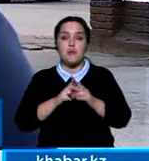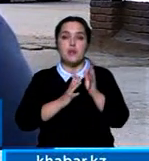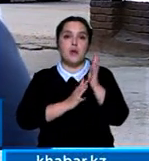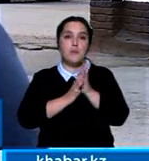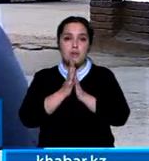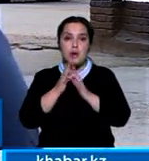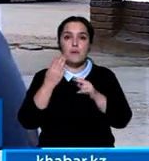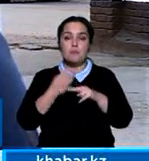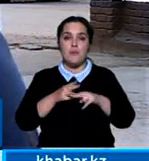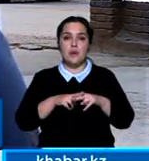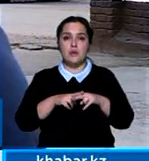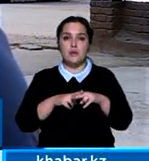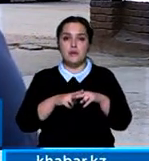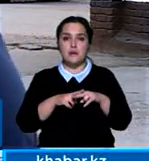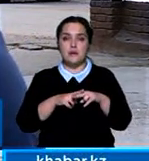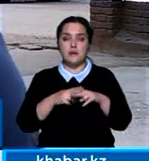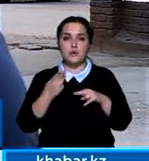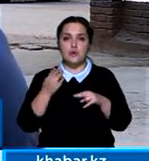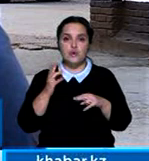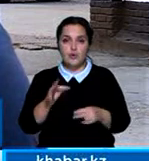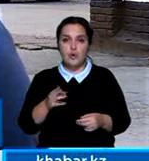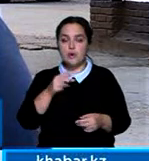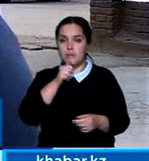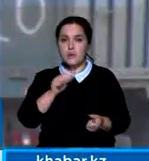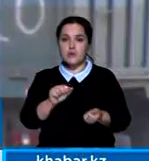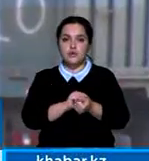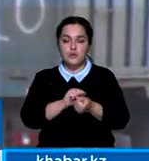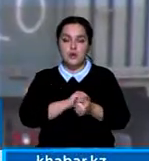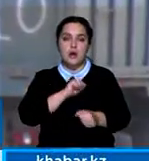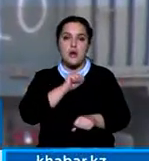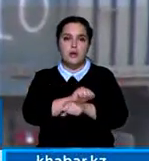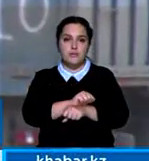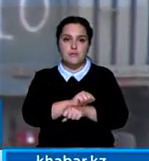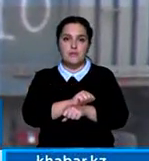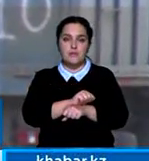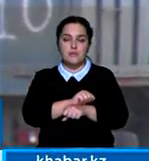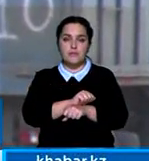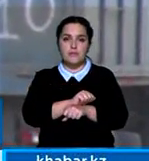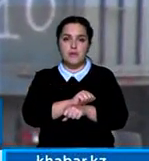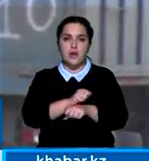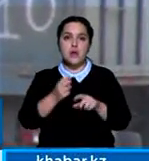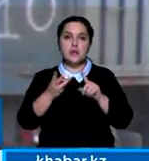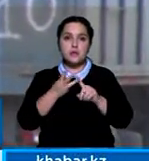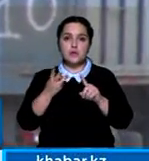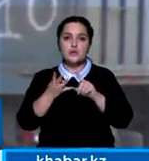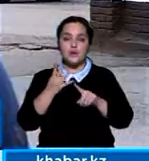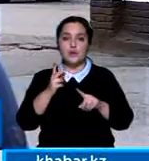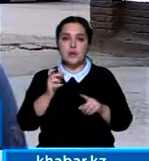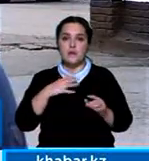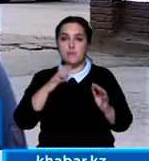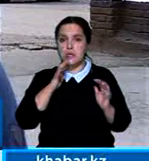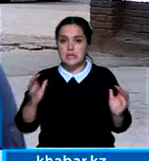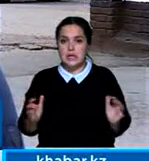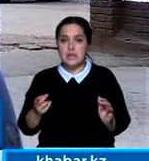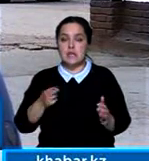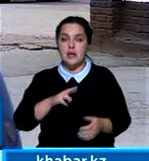именно шоковым методом сушки остановить процесс прорастания. 3-й, 4-й класс мы сохраним для